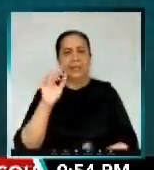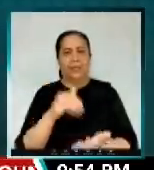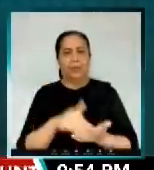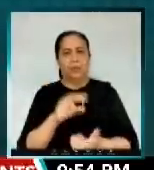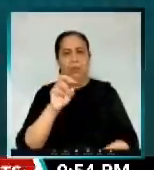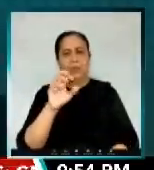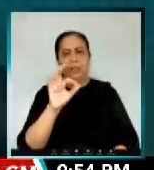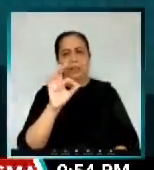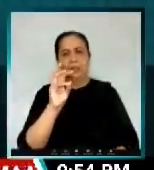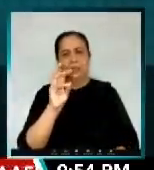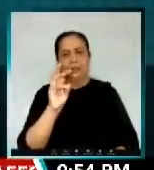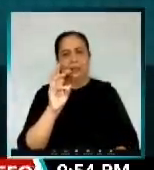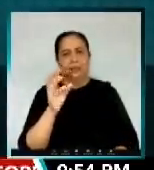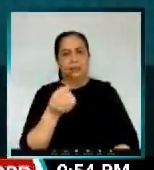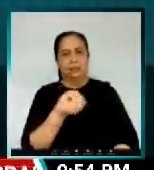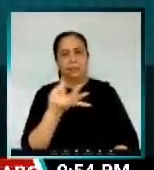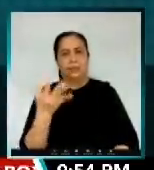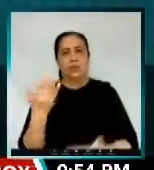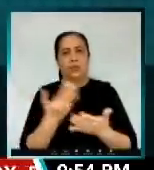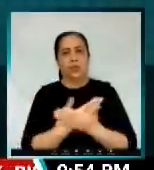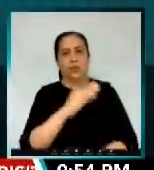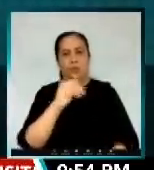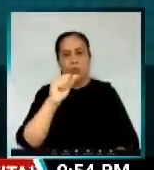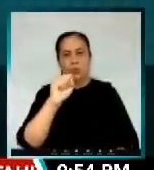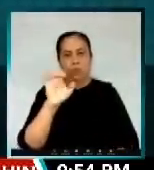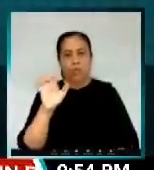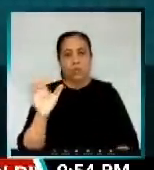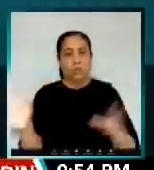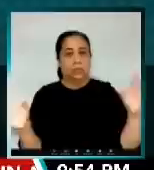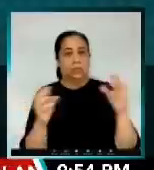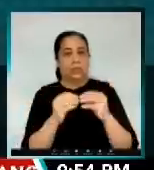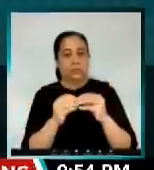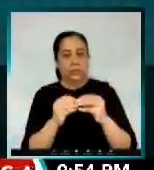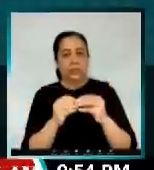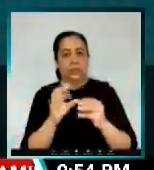9,296 ang bilang ng mga bagong kaso. Sa kabuuan,